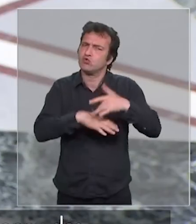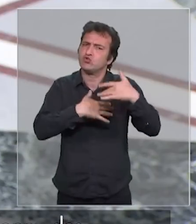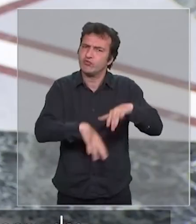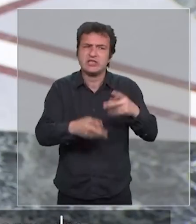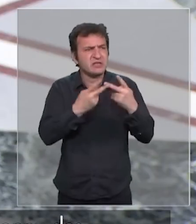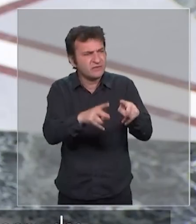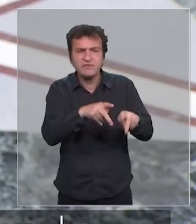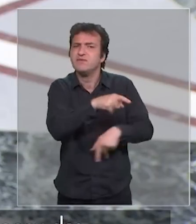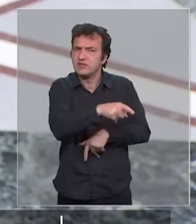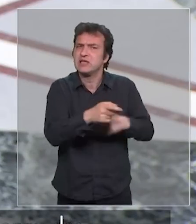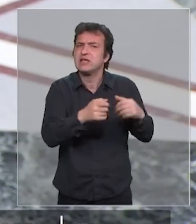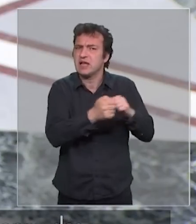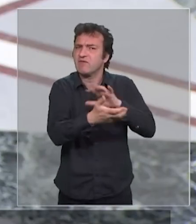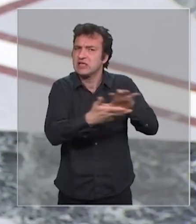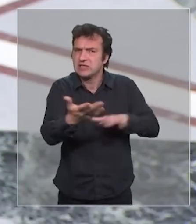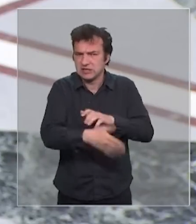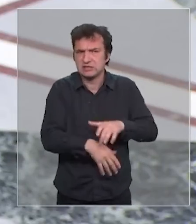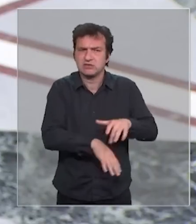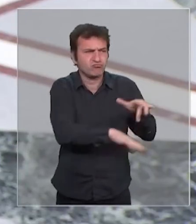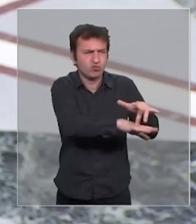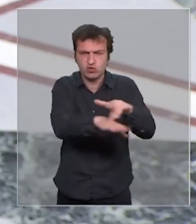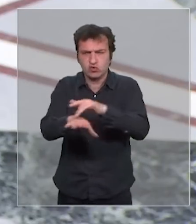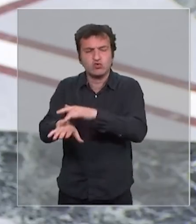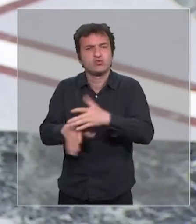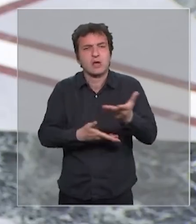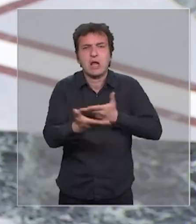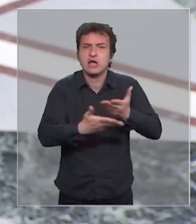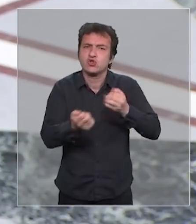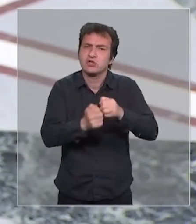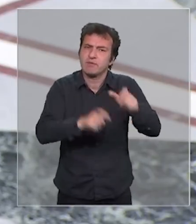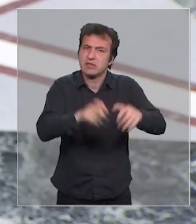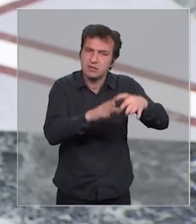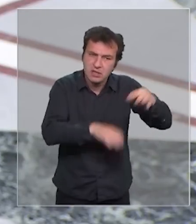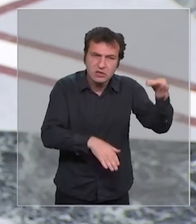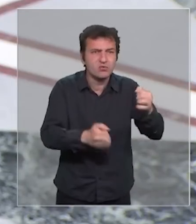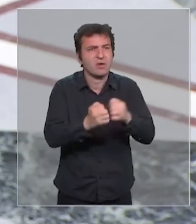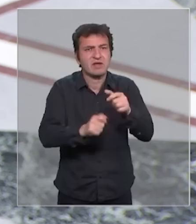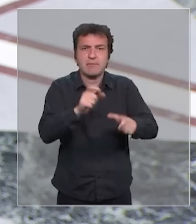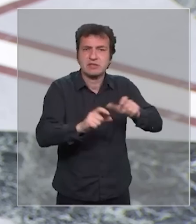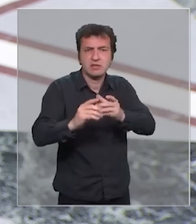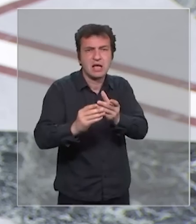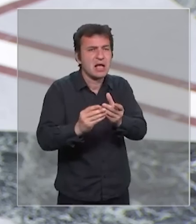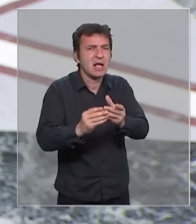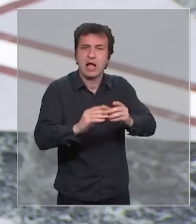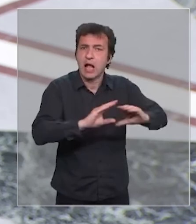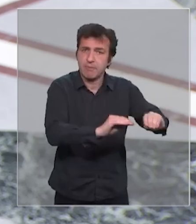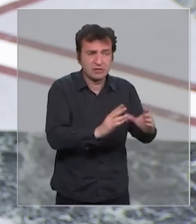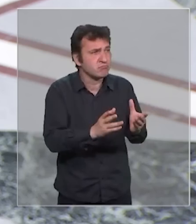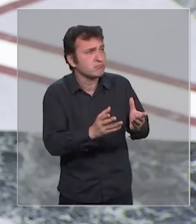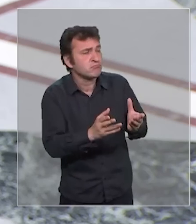Garges-lès-Gonesse, à Beson, à Évry, à L'Haÿ-les-Roses. J'ai échangé avec les élus et les habitants et deux mots revenaient sans